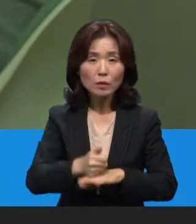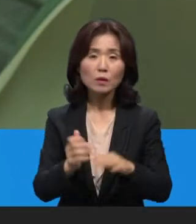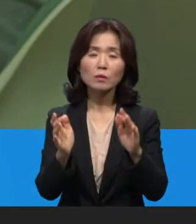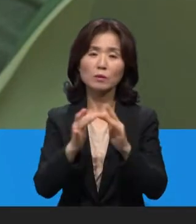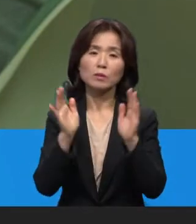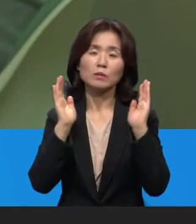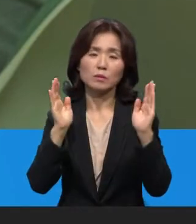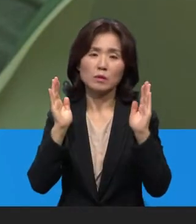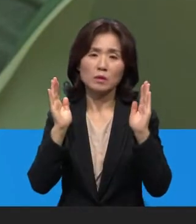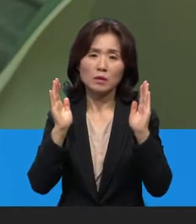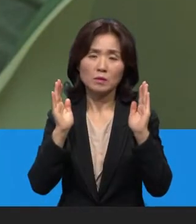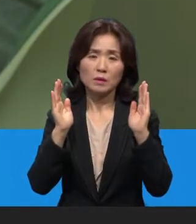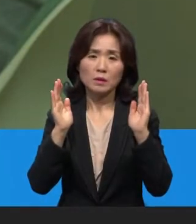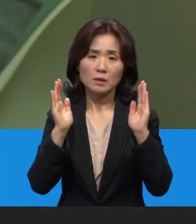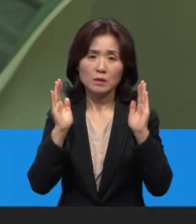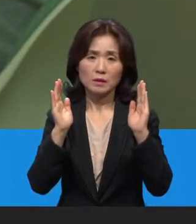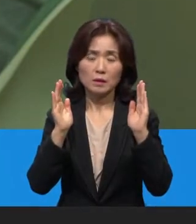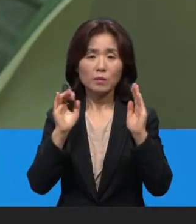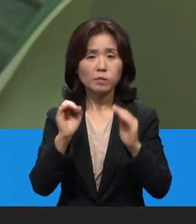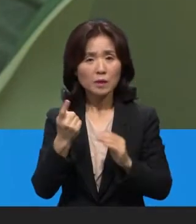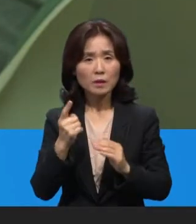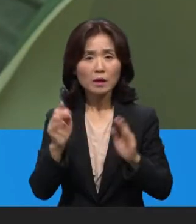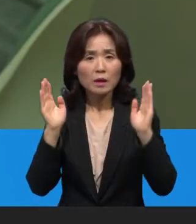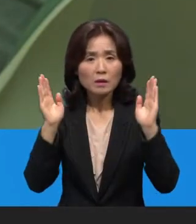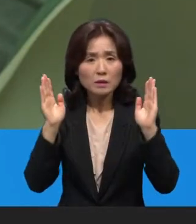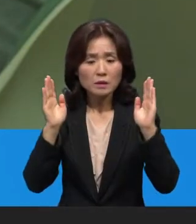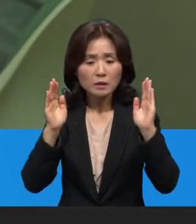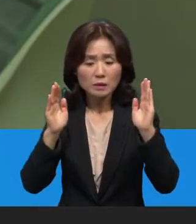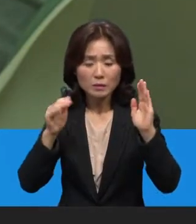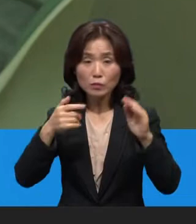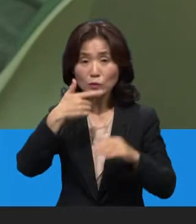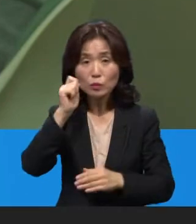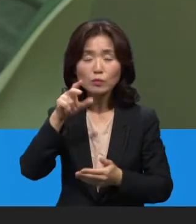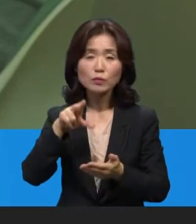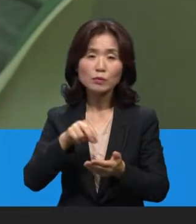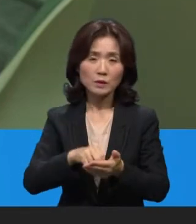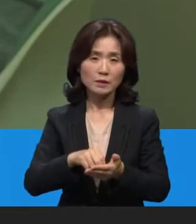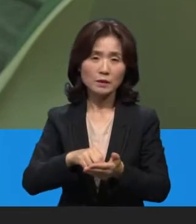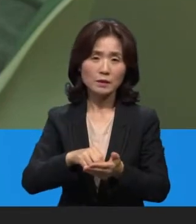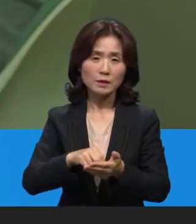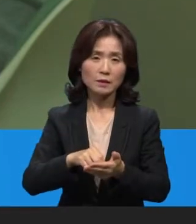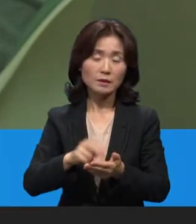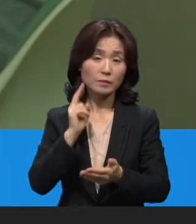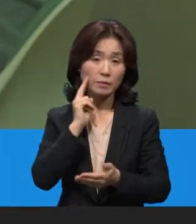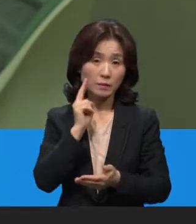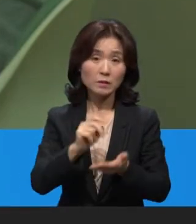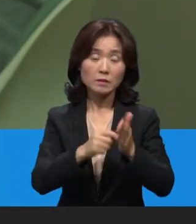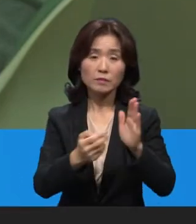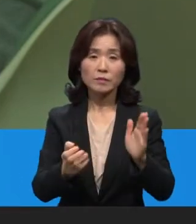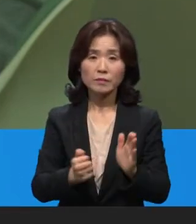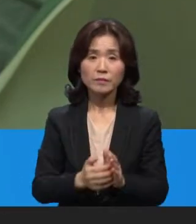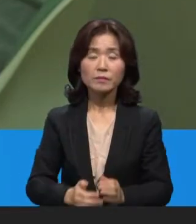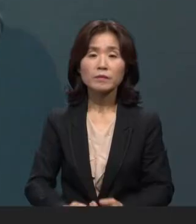이 담긴 학습 공백 문제 가 예상보다 훨씬 심각했습니다 서연아 기자의 보도입니다